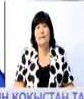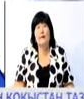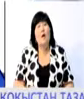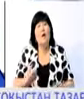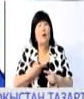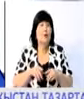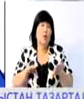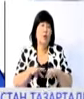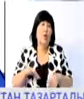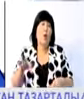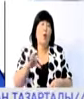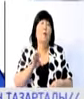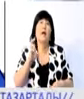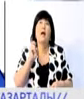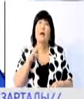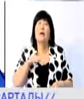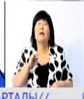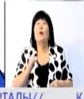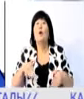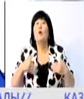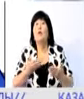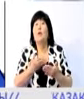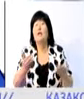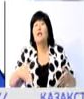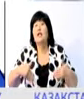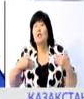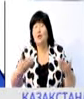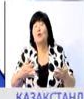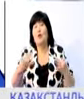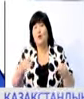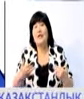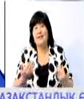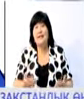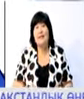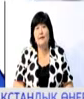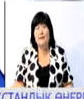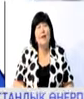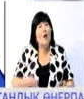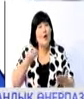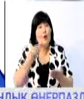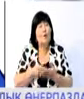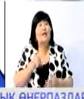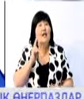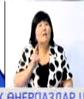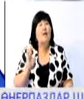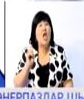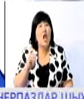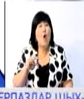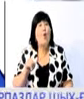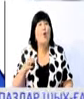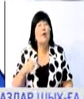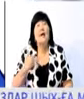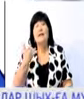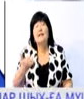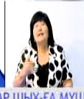Осы орайда облыс әкімінің құттықтауын сіздерге жеткізуге рұқсат етіңіздер. Құрметті Қырымбек Елеуұлы,